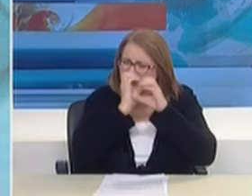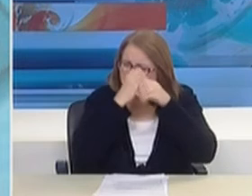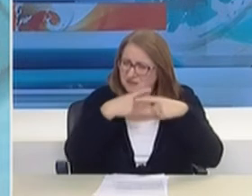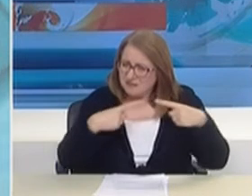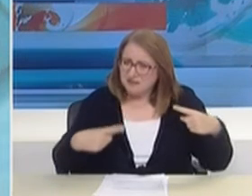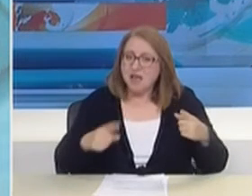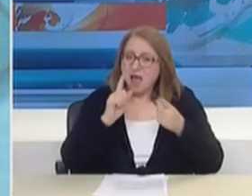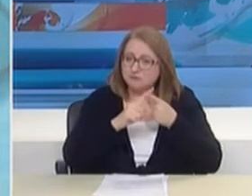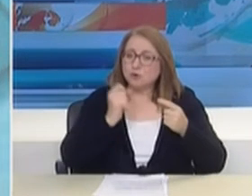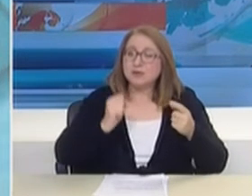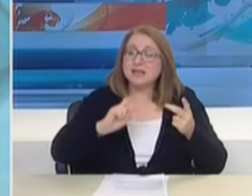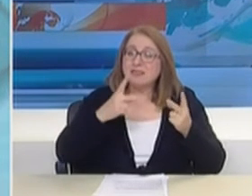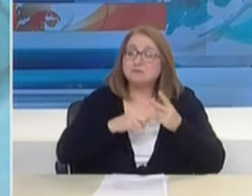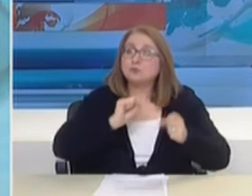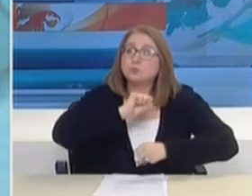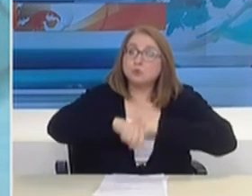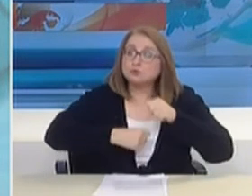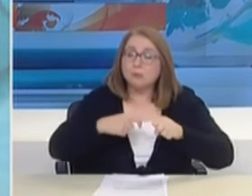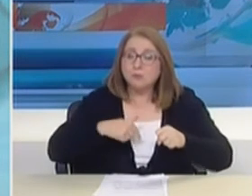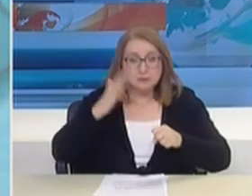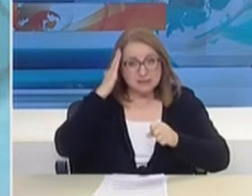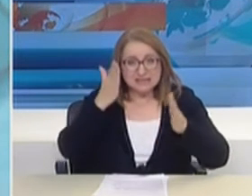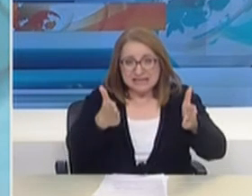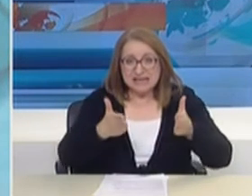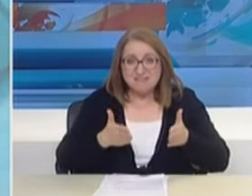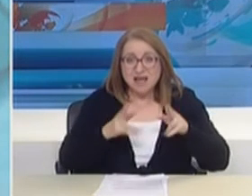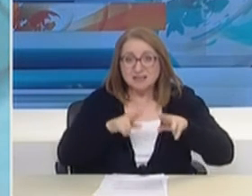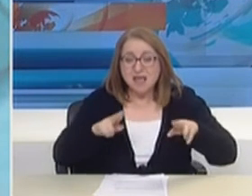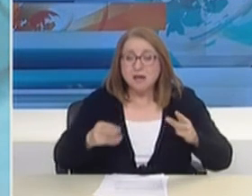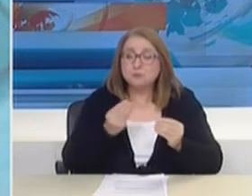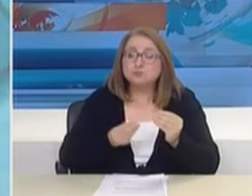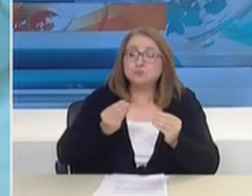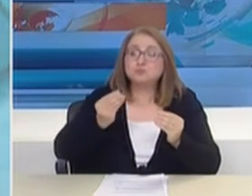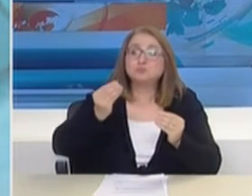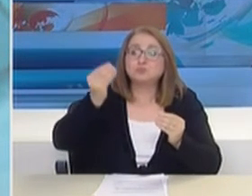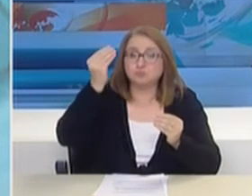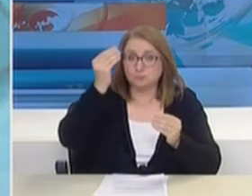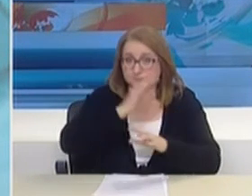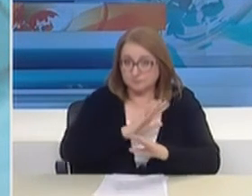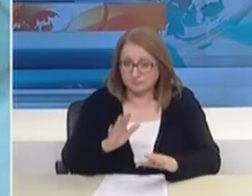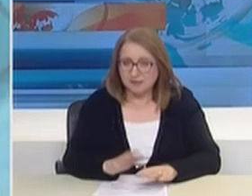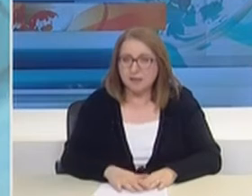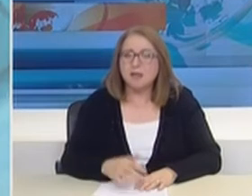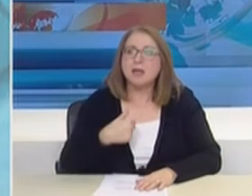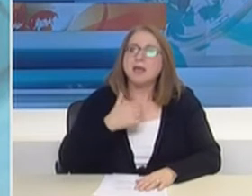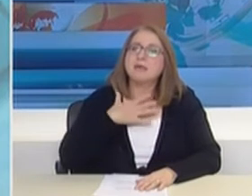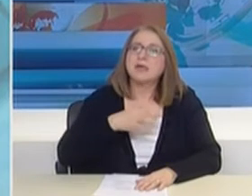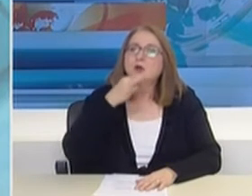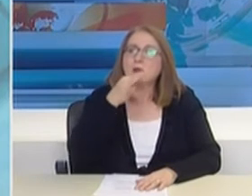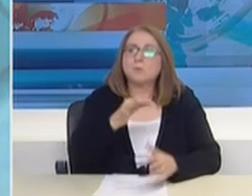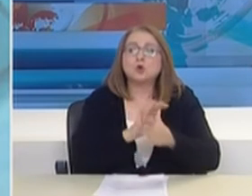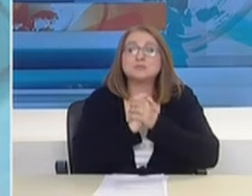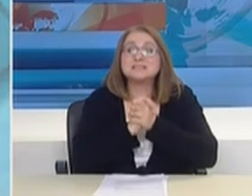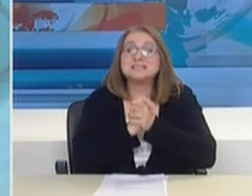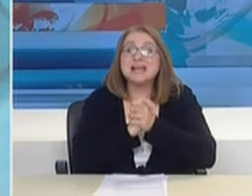κλίνες των μονάδων εντατικής θεραπείας, γιατρέ. Θα ήθελα να συγχαρώ το Υπουργείο που έχει ξεκινήσει αυτή την προσπάθεια